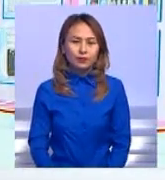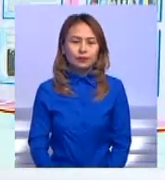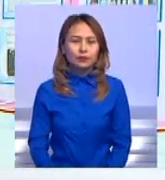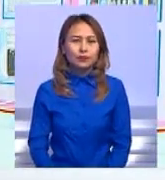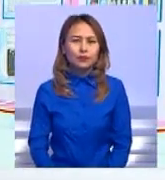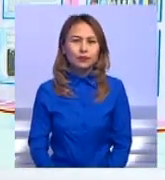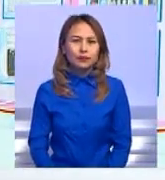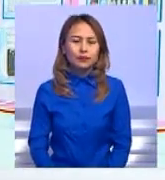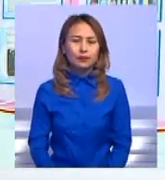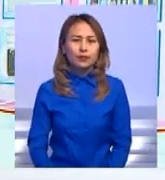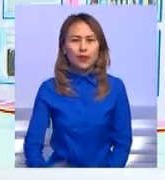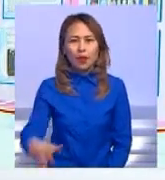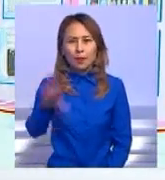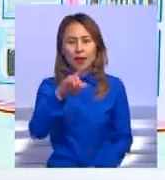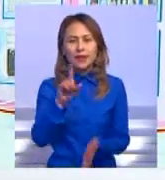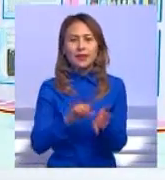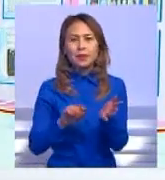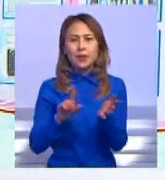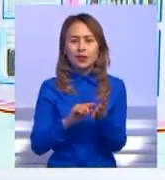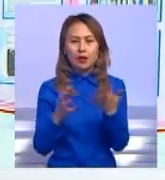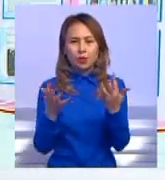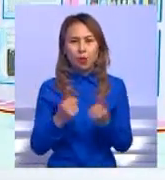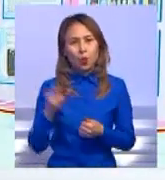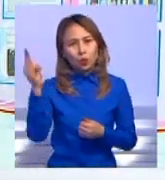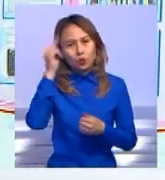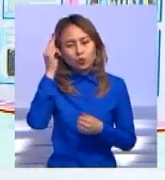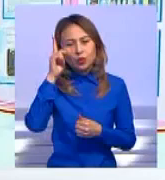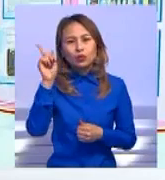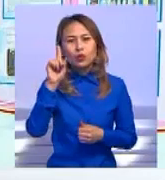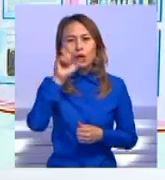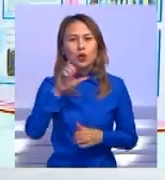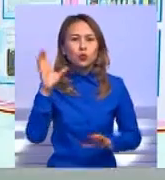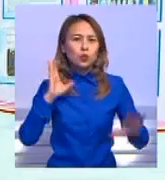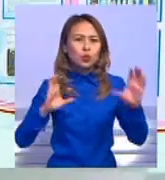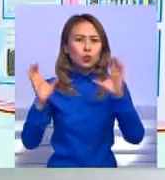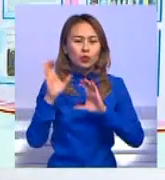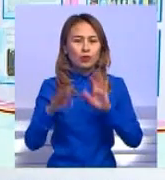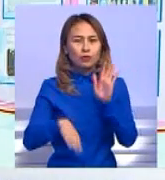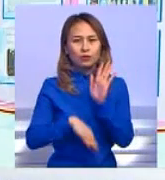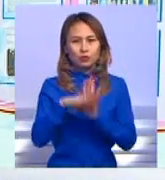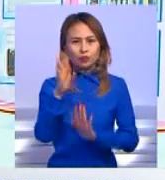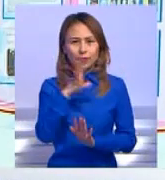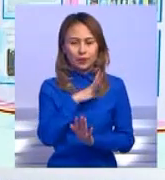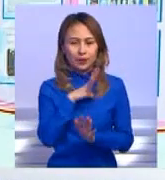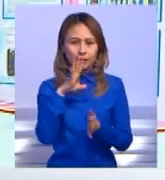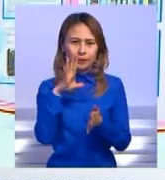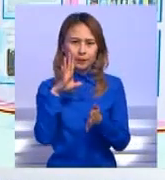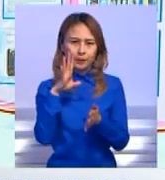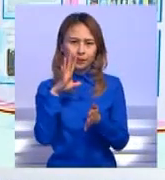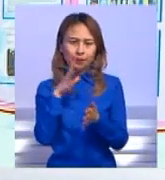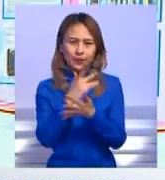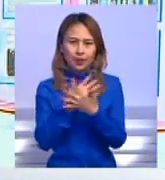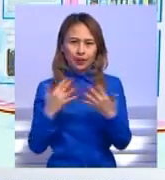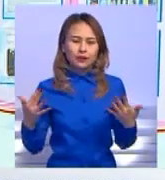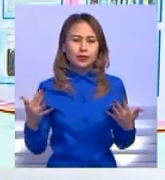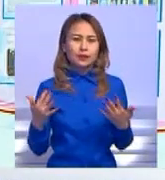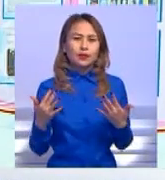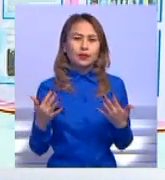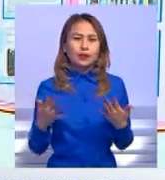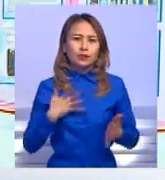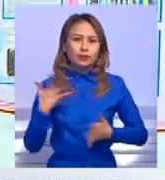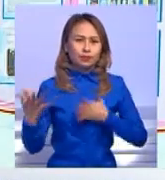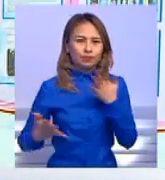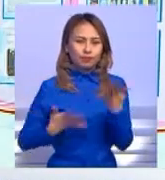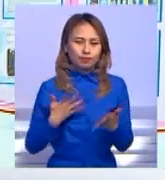Жалпы шәкіртақы ол студентке жақсы оқуға, сабағын үлгерімін жақсы көрсетуге ол ынта береді, серпін береді,